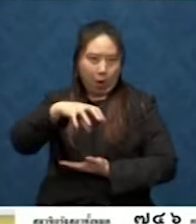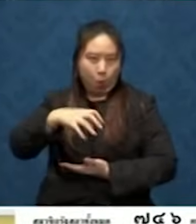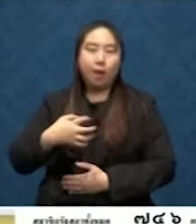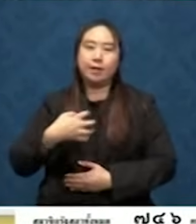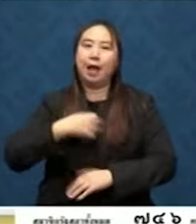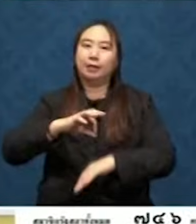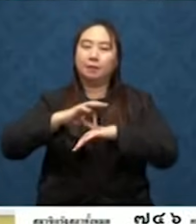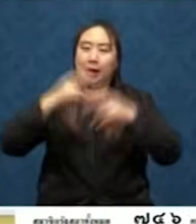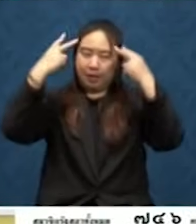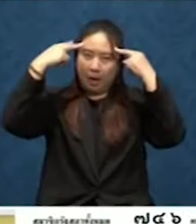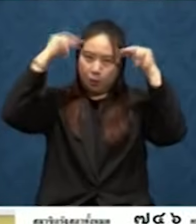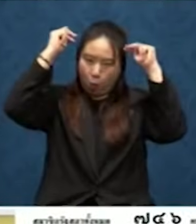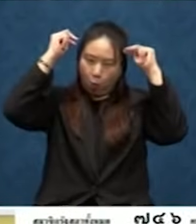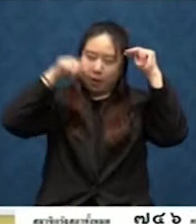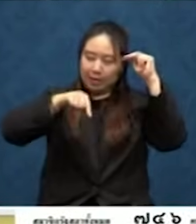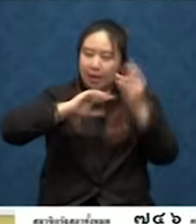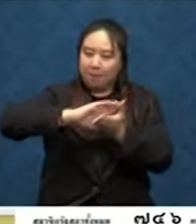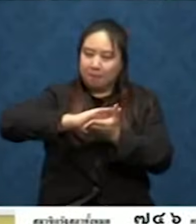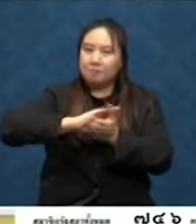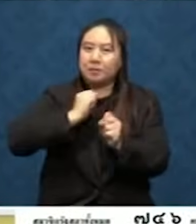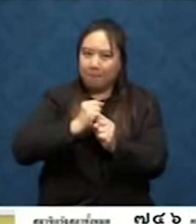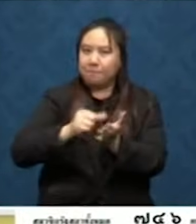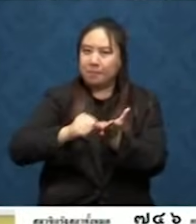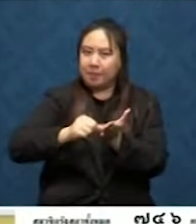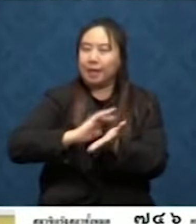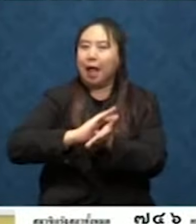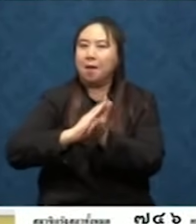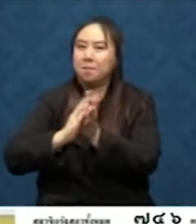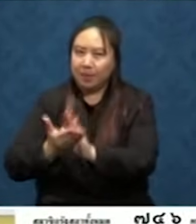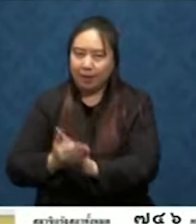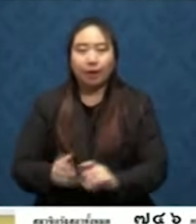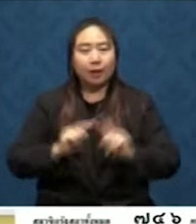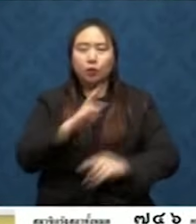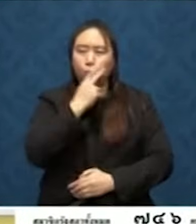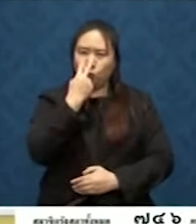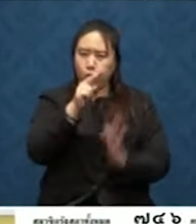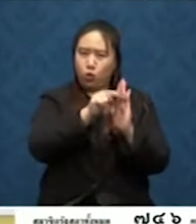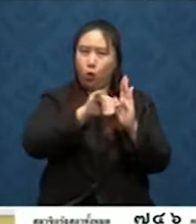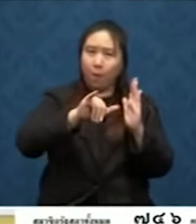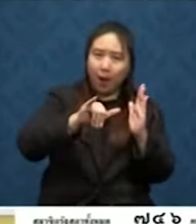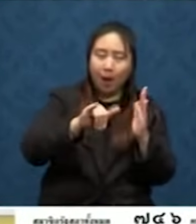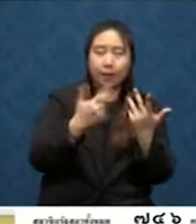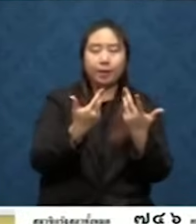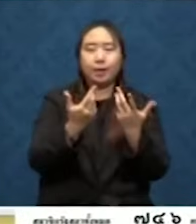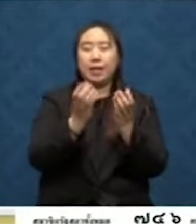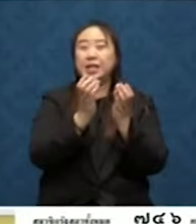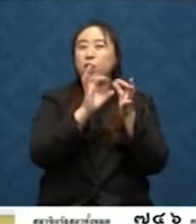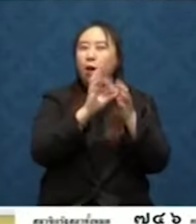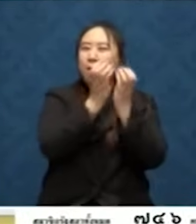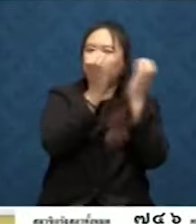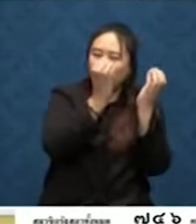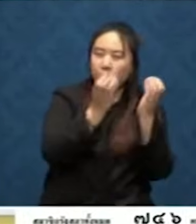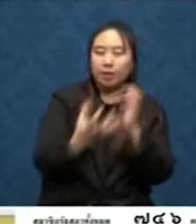แห่งการเปลี่ยนแปลงแต่หากพิจารณาจากนโยบายเรื่องรัฐธรรมนูญก็ดีเรื่องการกระจายอำนาจก็ดี